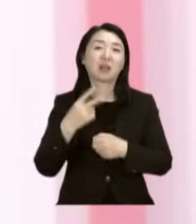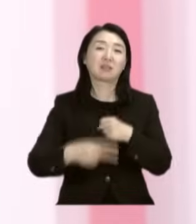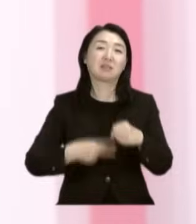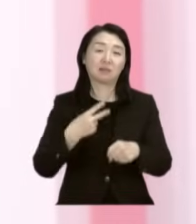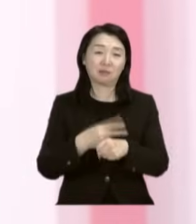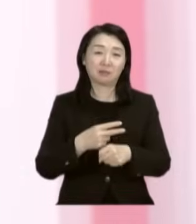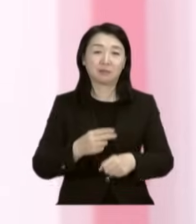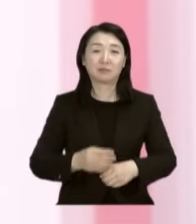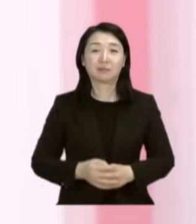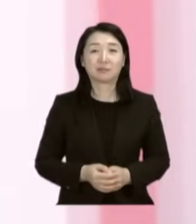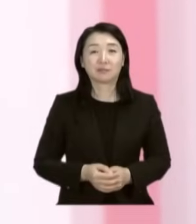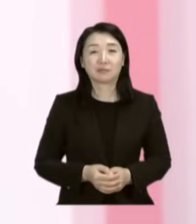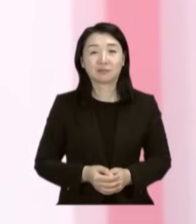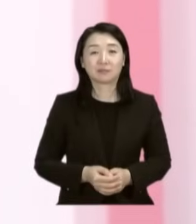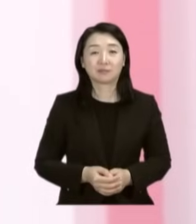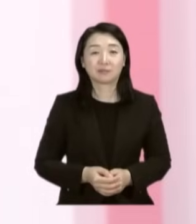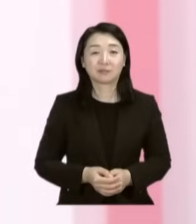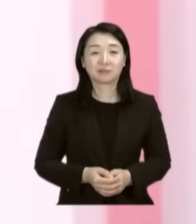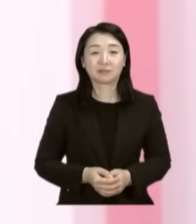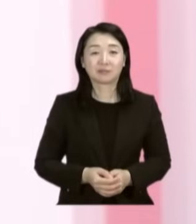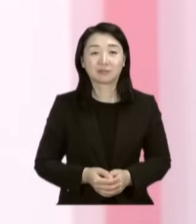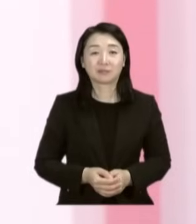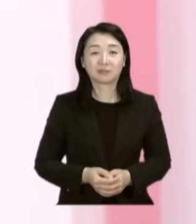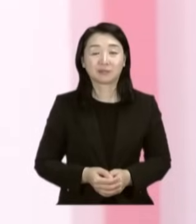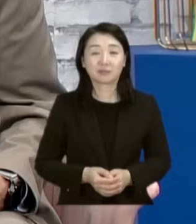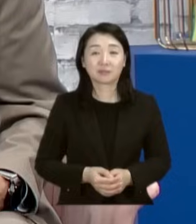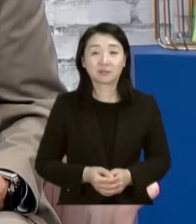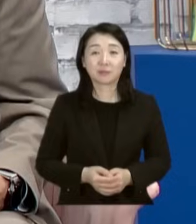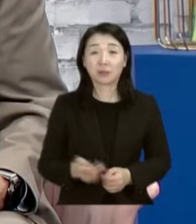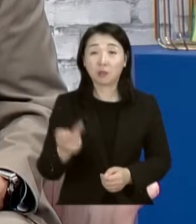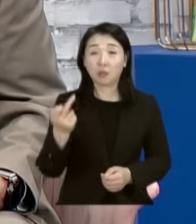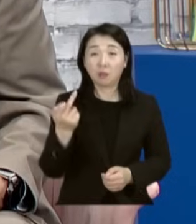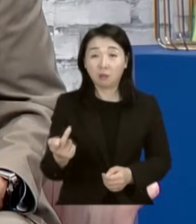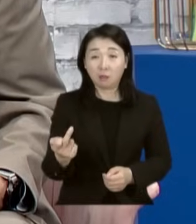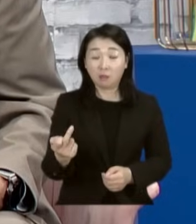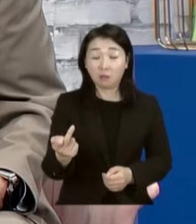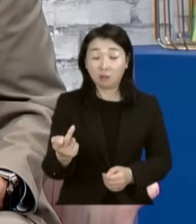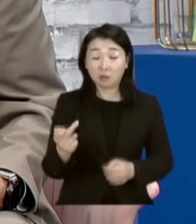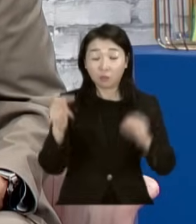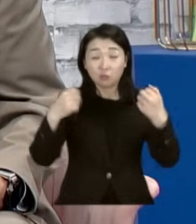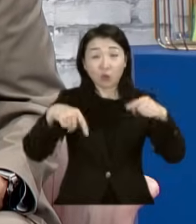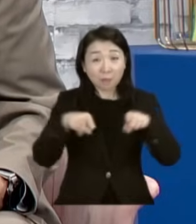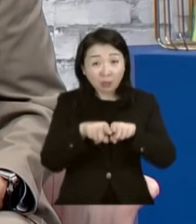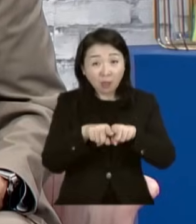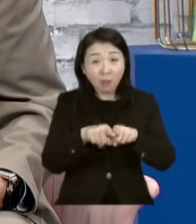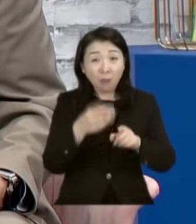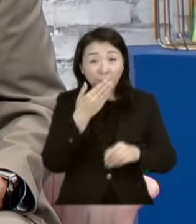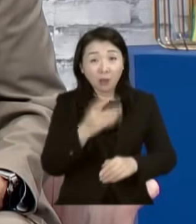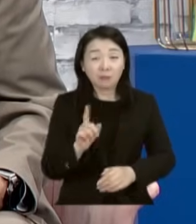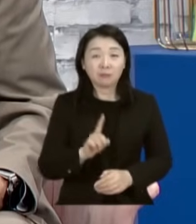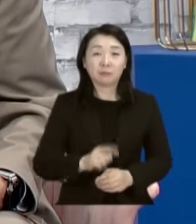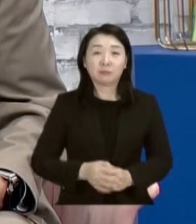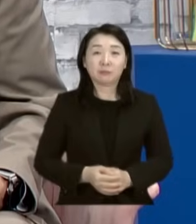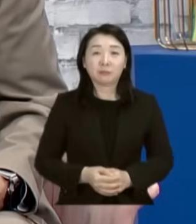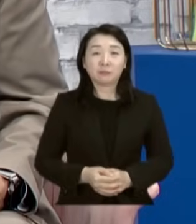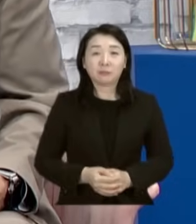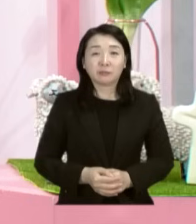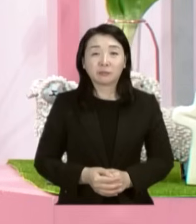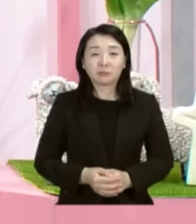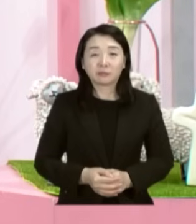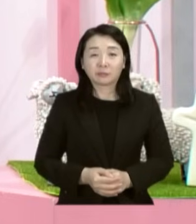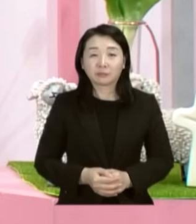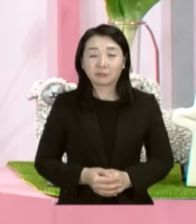같습니다 2년 되면 그렇게 그렇게 되는 거예요네 맞아요 아니 근데 왜 동생까지 주지 수에 어떻게 끌어들이게 되셨어요 이제